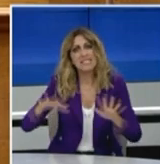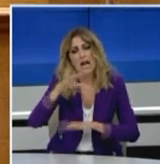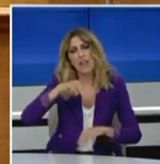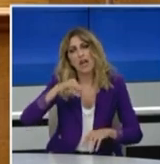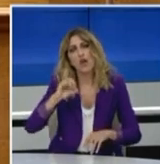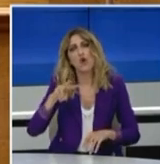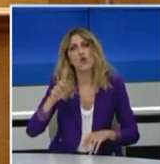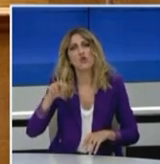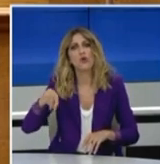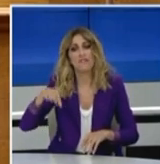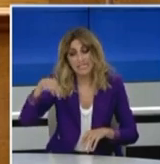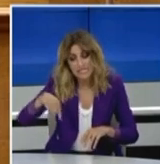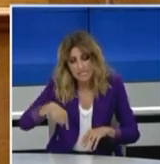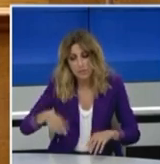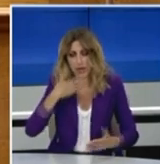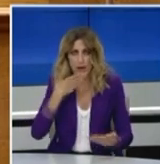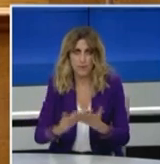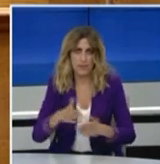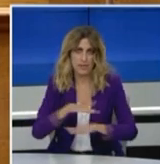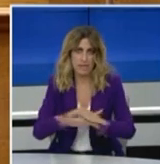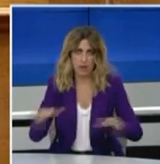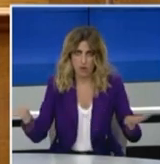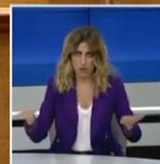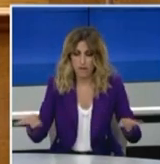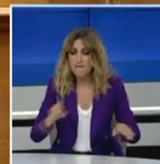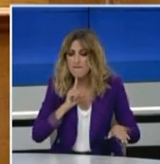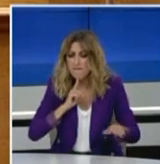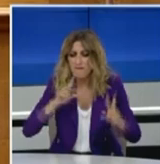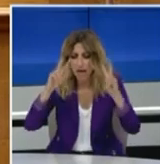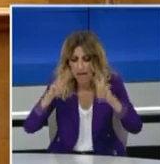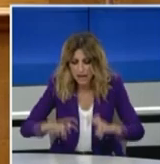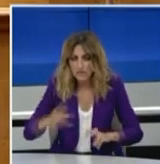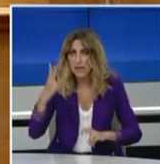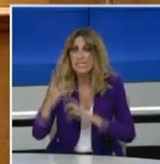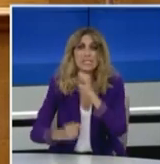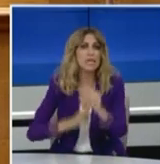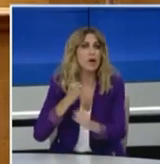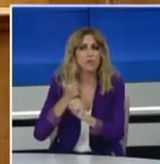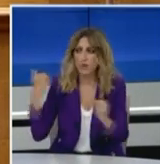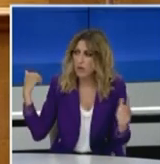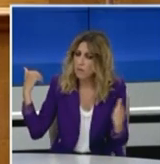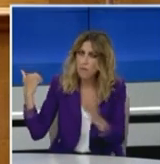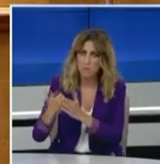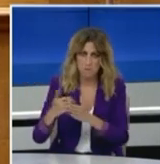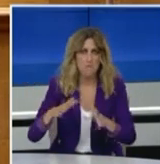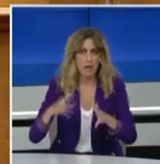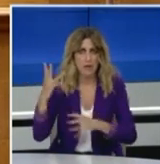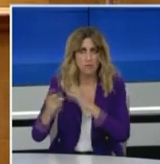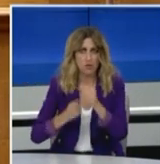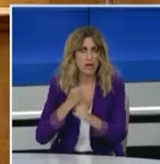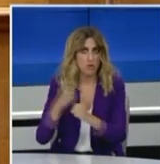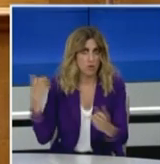Νοβάρτης. Μια διαδικασία που κράτησε κοντά 3 χρόνια και τη ζήσαμε μάλιστα